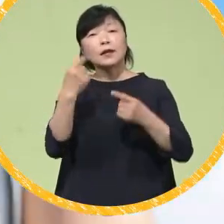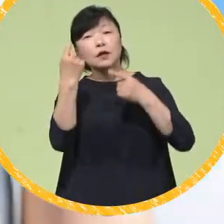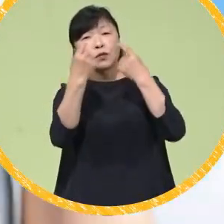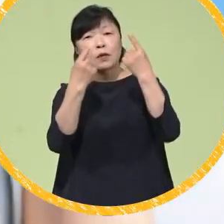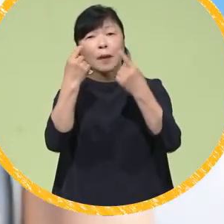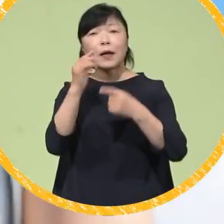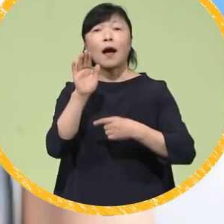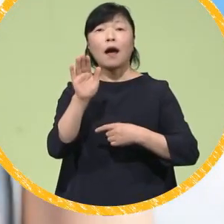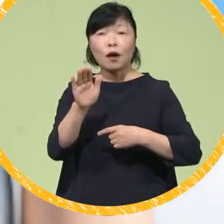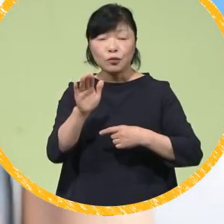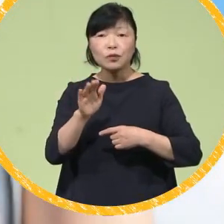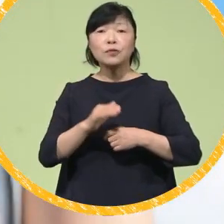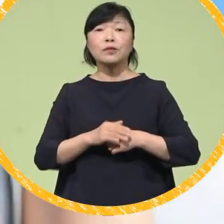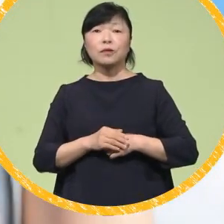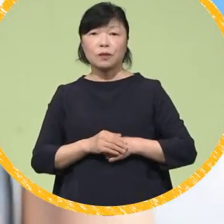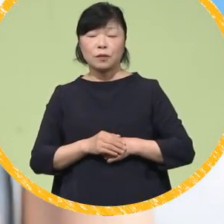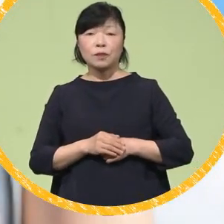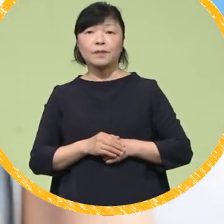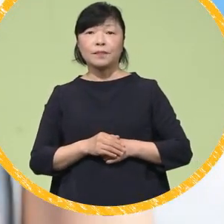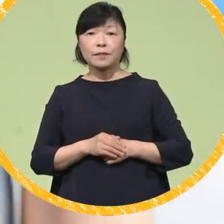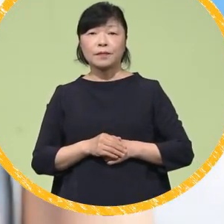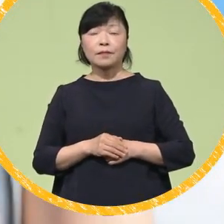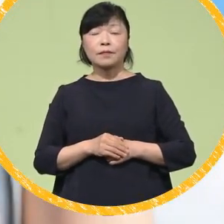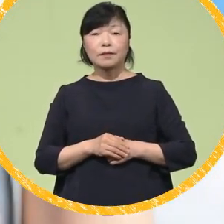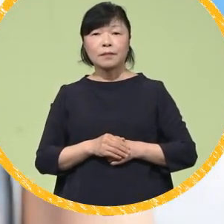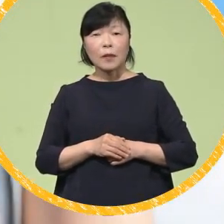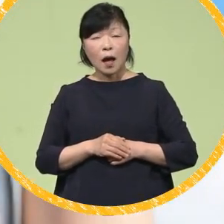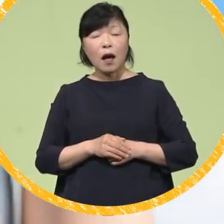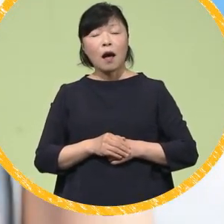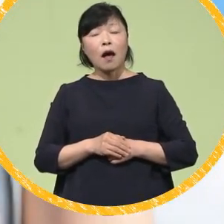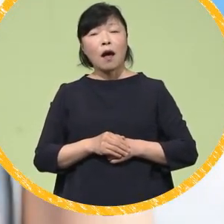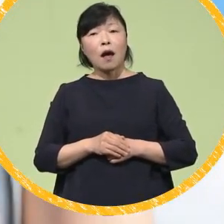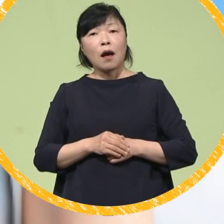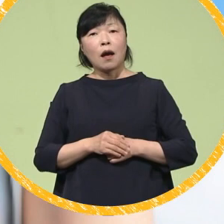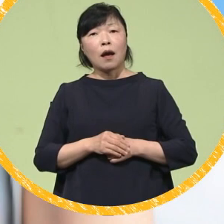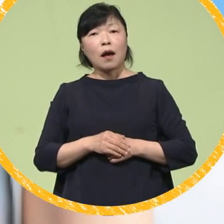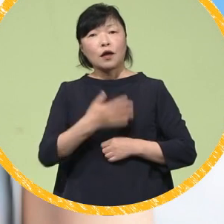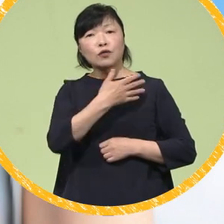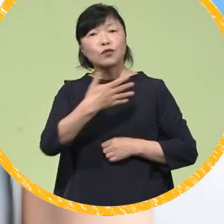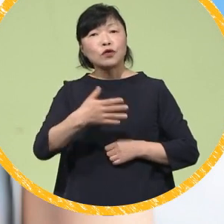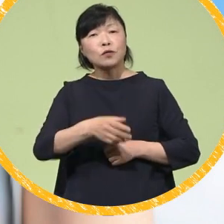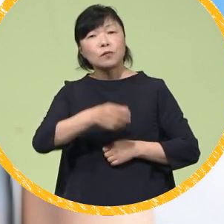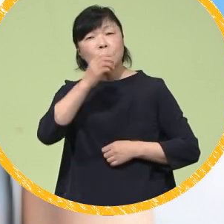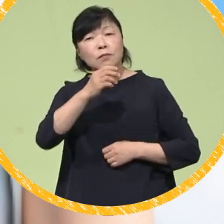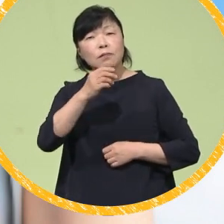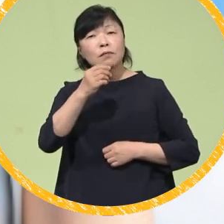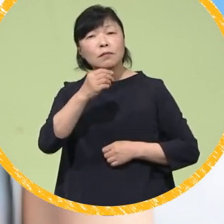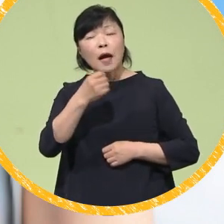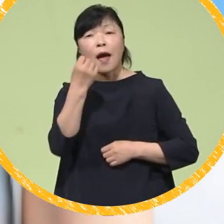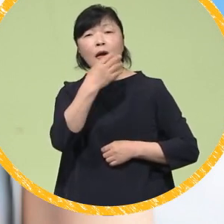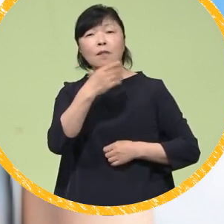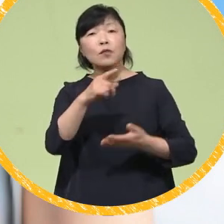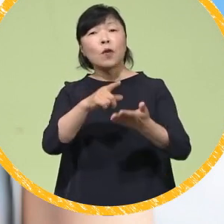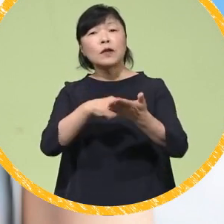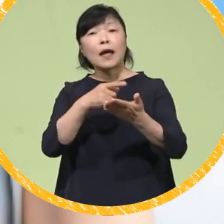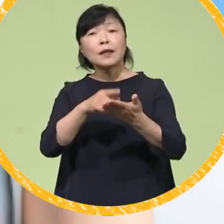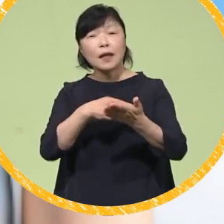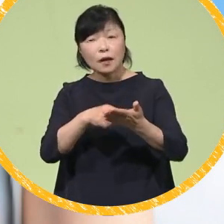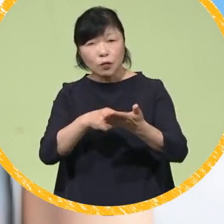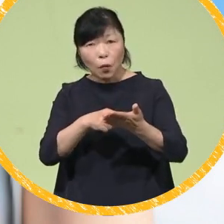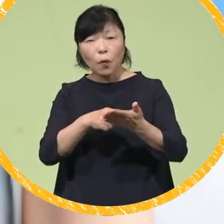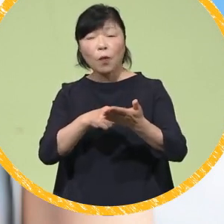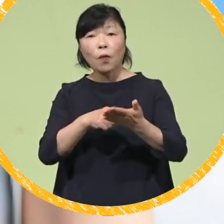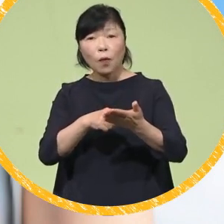か、そういうふうな状況になる方もいますし、まあ、ちょっとうまくですね、その水分が取れてなくて塩分が不足すると、はい、